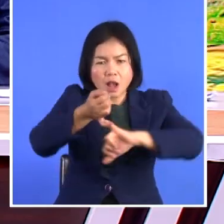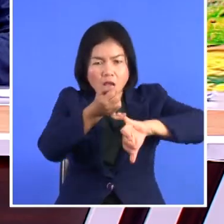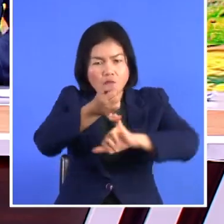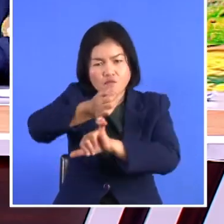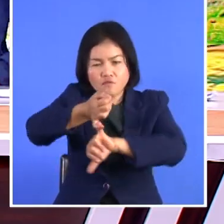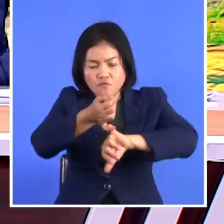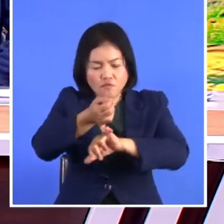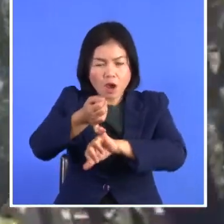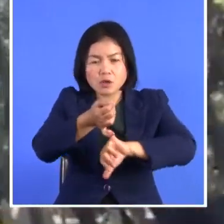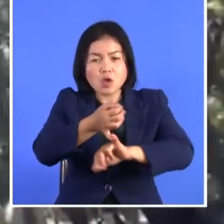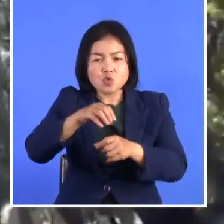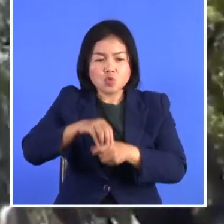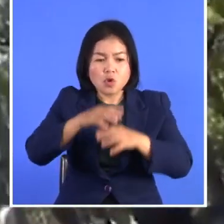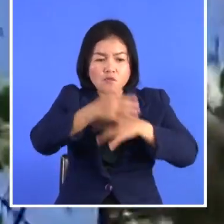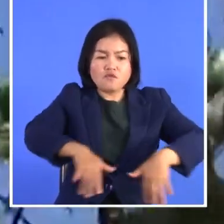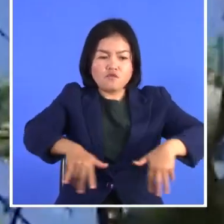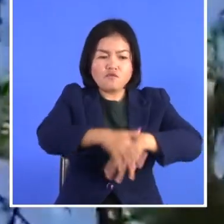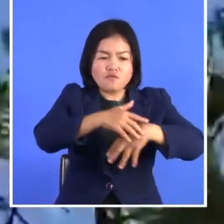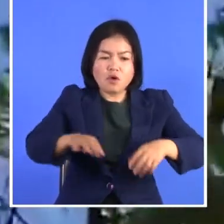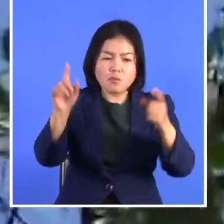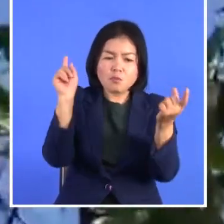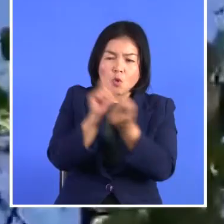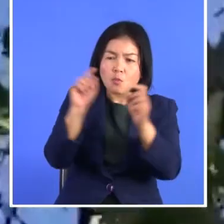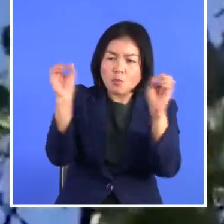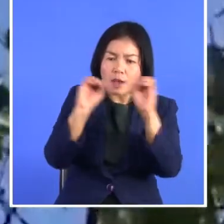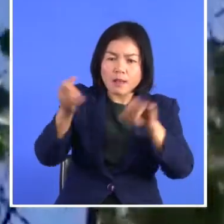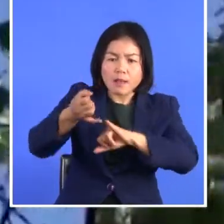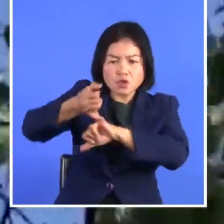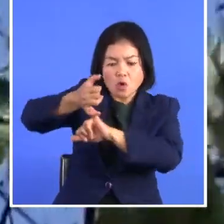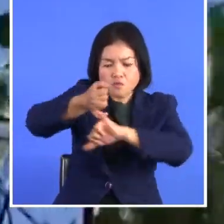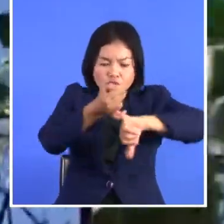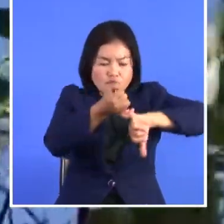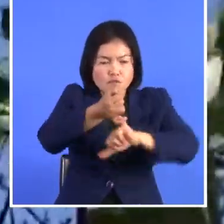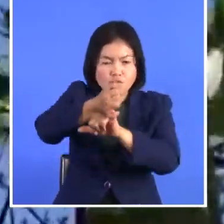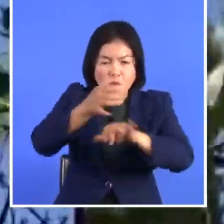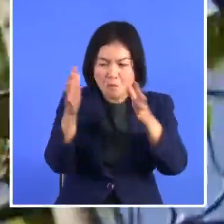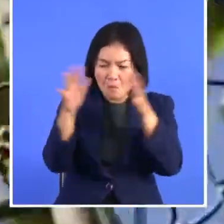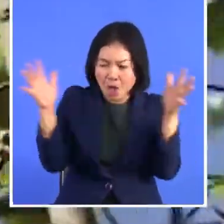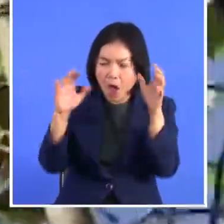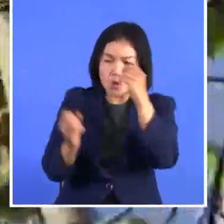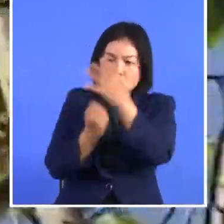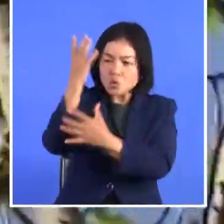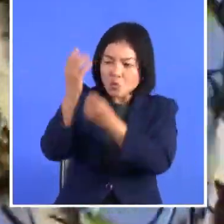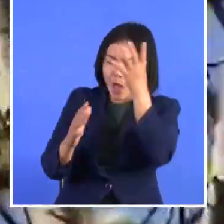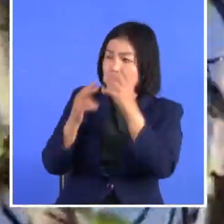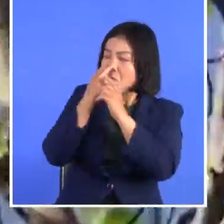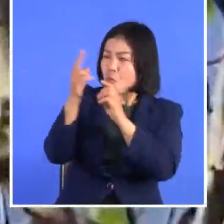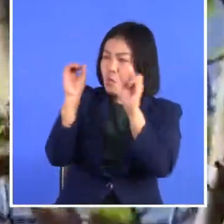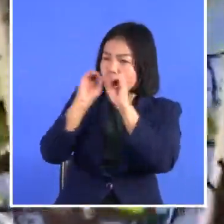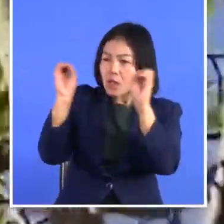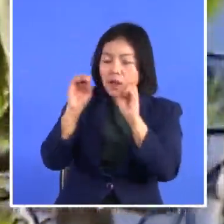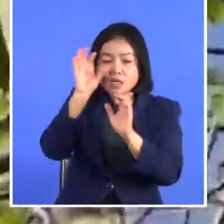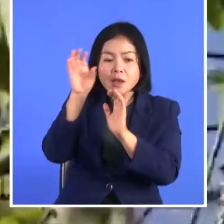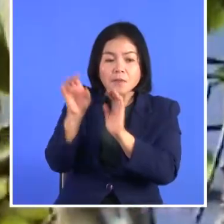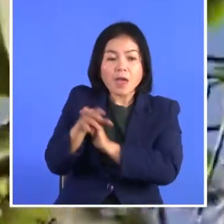ใหญ่ตรงนี้ที่ขบวนพาเหรดเนี่ยเขา แห่ไปไม่เคยเห็นค้างคาวห้อยหัว คือเคยเห็นนะมันเยอะแล้วผู้สื่อข่าวเนี่ยไปเก็บภาพพอดี